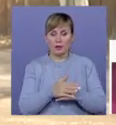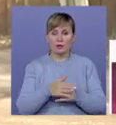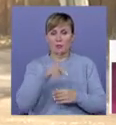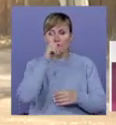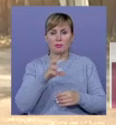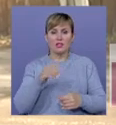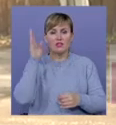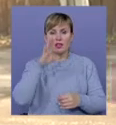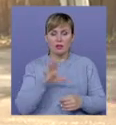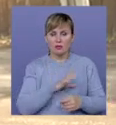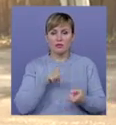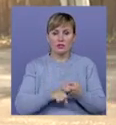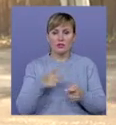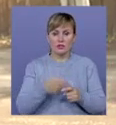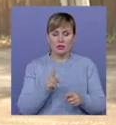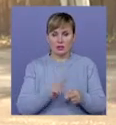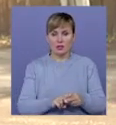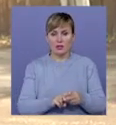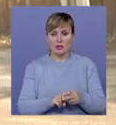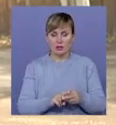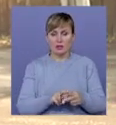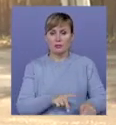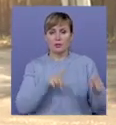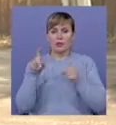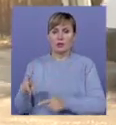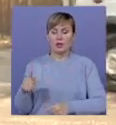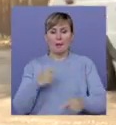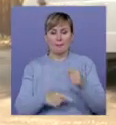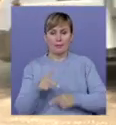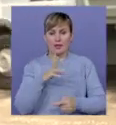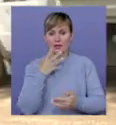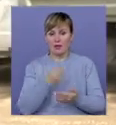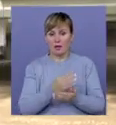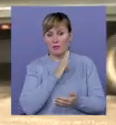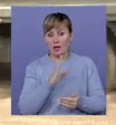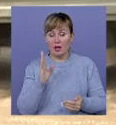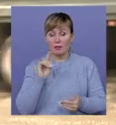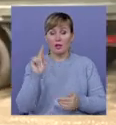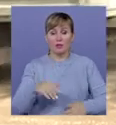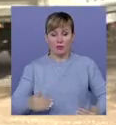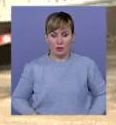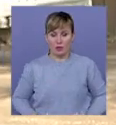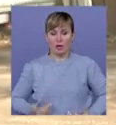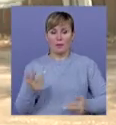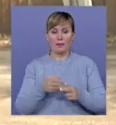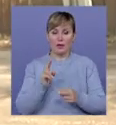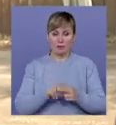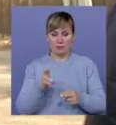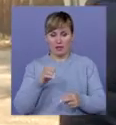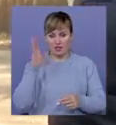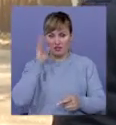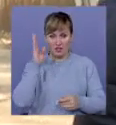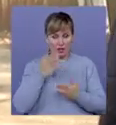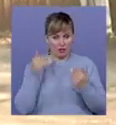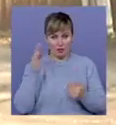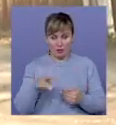воды были. В связи с чем вот супруга, она переехала обратно, ну, к своей матери. Она там жила, потому что без воды, ну, нету